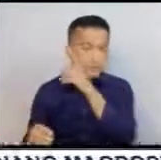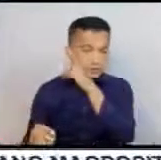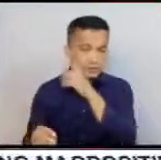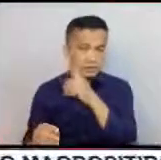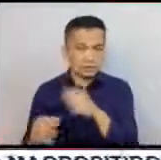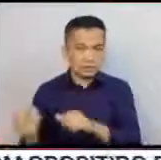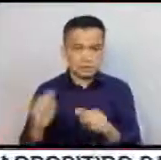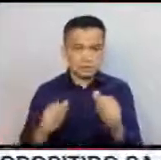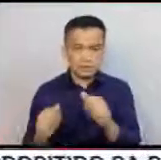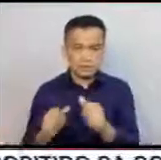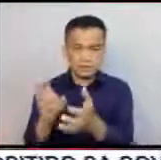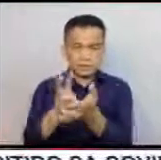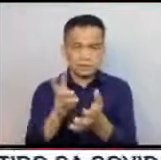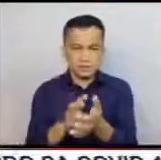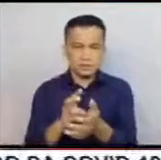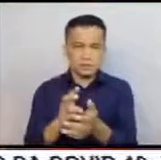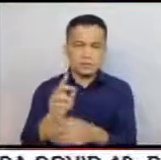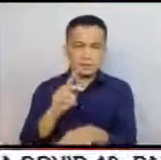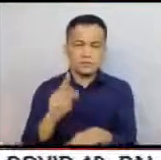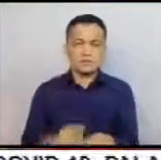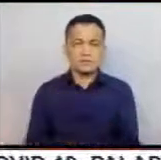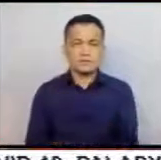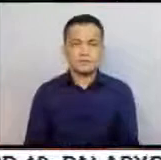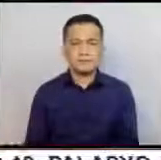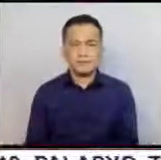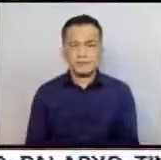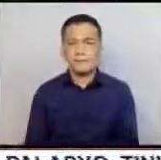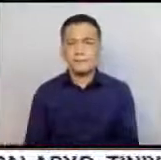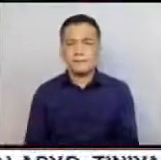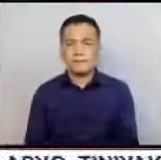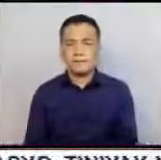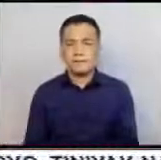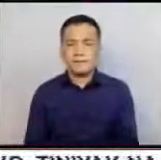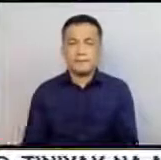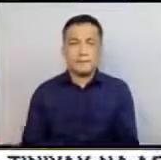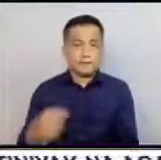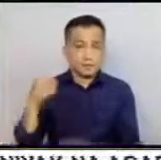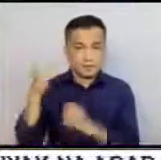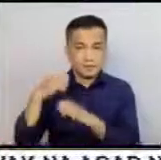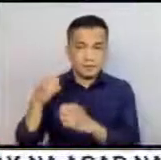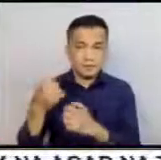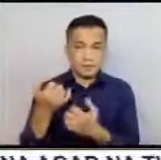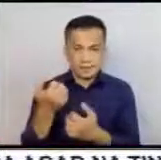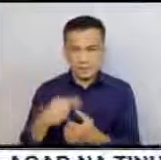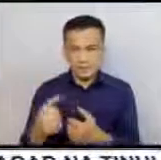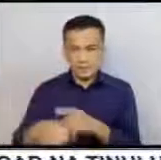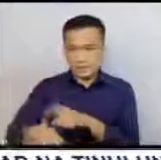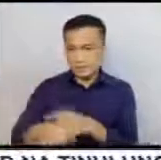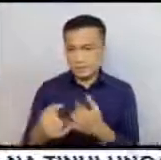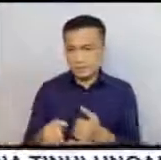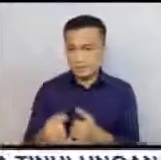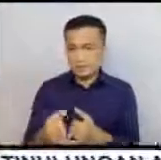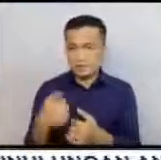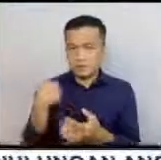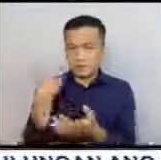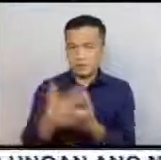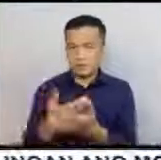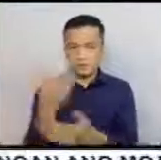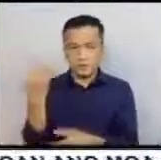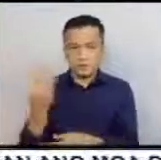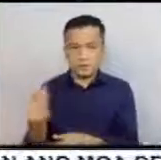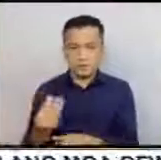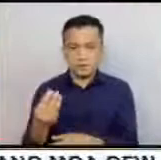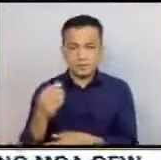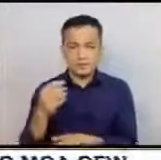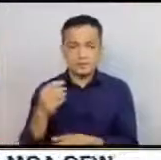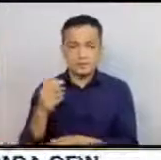bansa. Dayan, inaasahan nga natin na anumang oras ngayon ay darating na dito sa Batangas City si Mayor Sara at